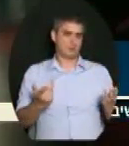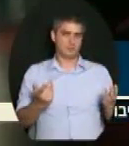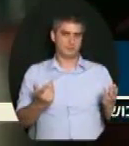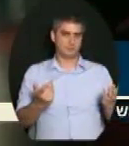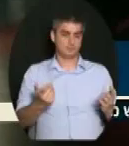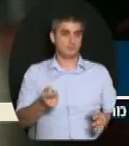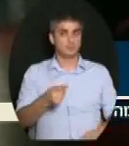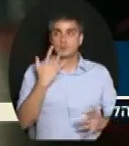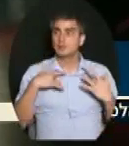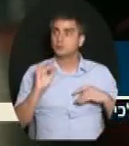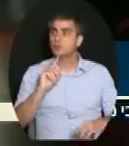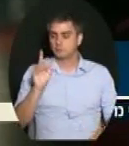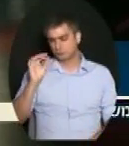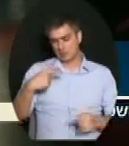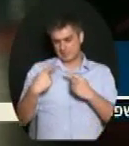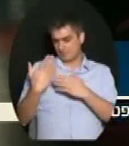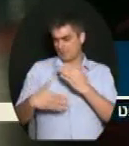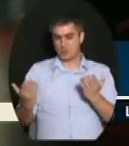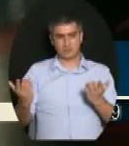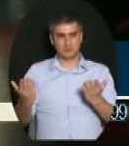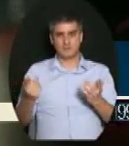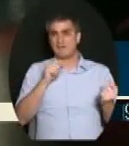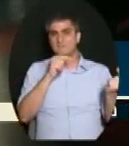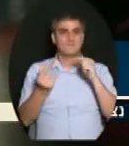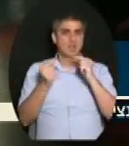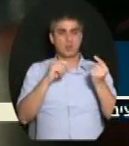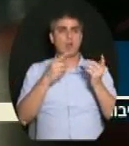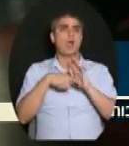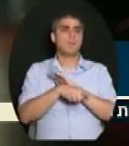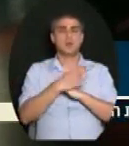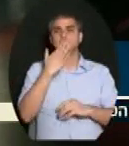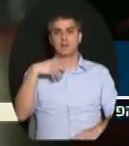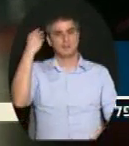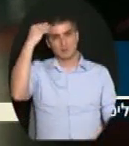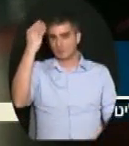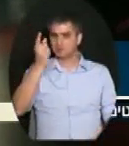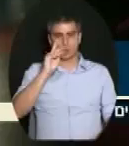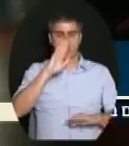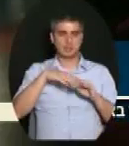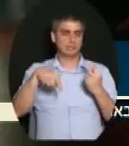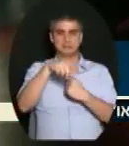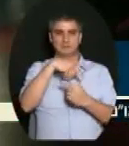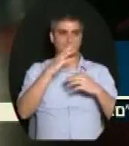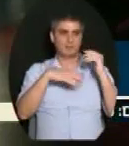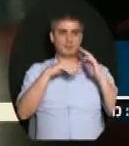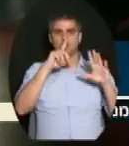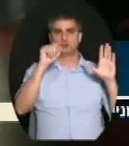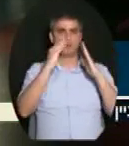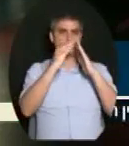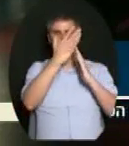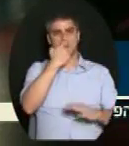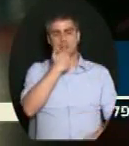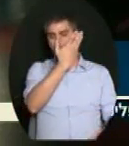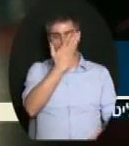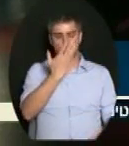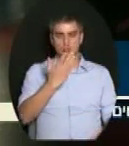מה זה... תירוץ של מי? של הימים האחרונים. הוויכוח העמוק בין ישראל לבין הפלסטינים לא היה סביב ה-700 יחידות דיור.